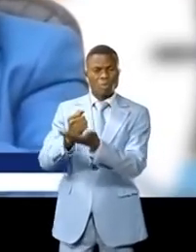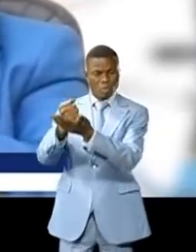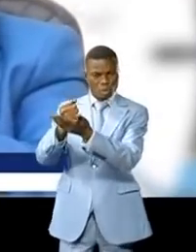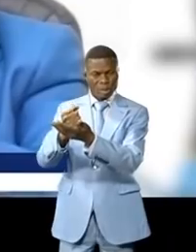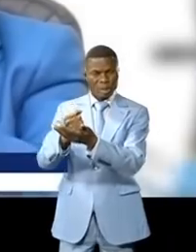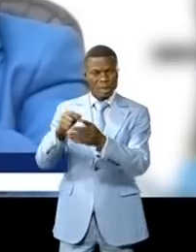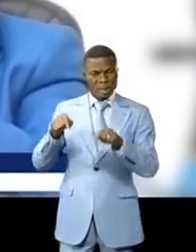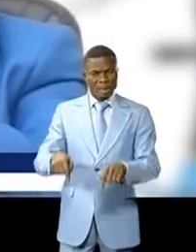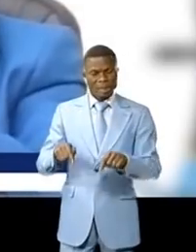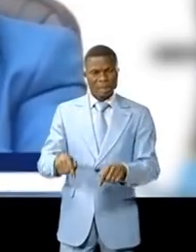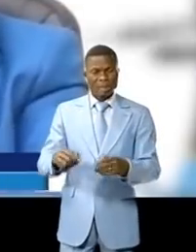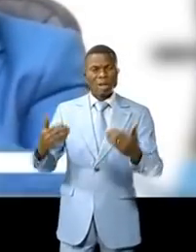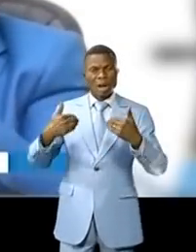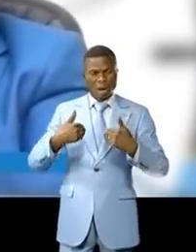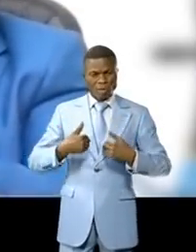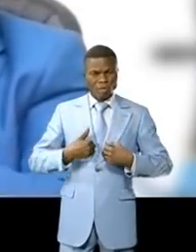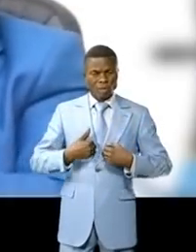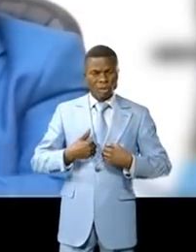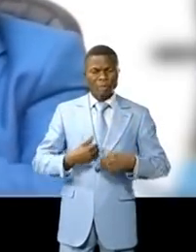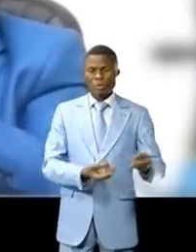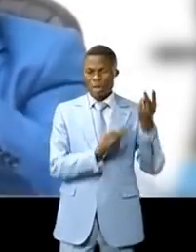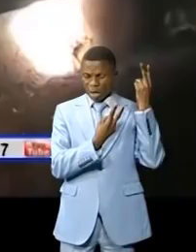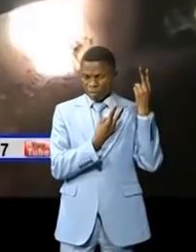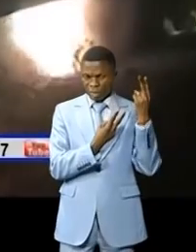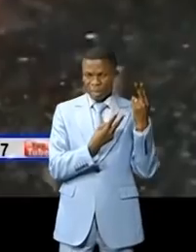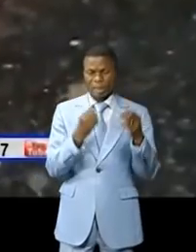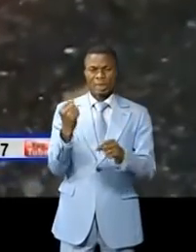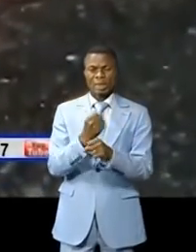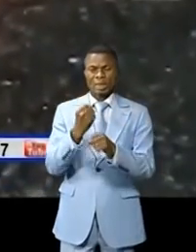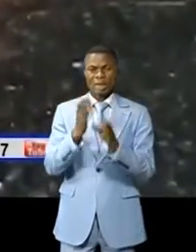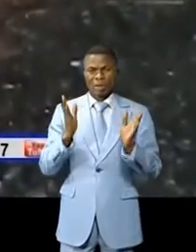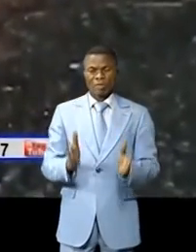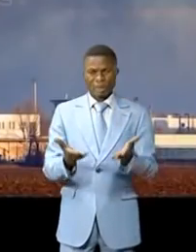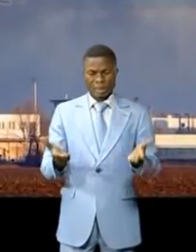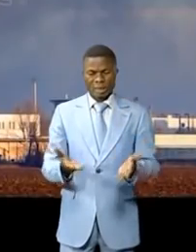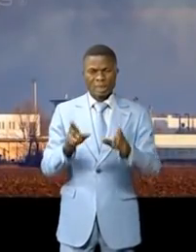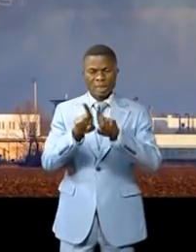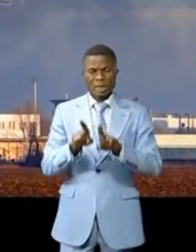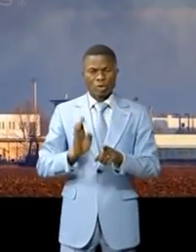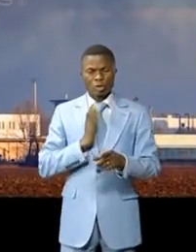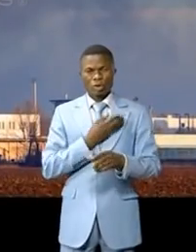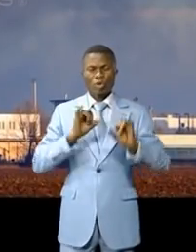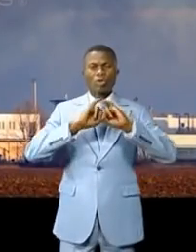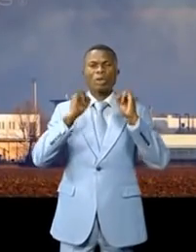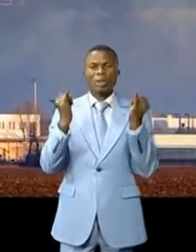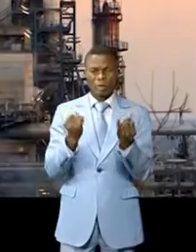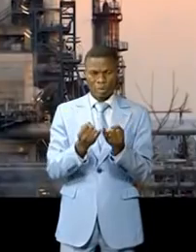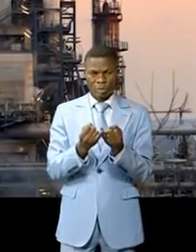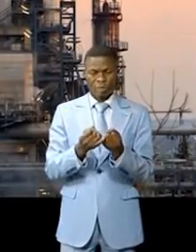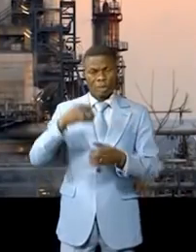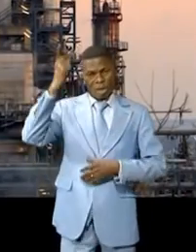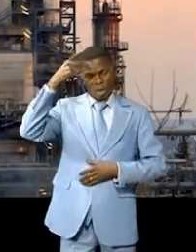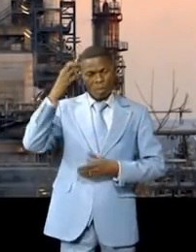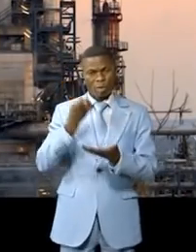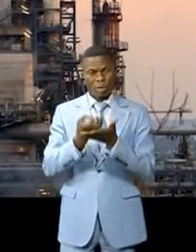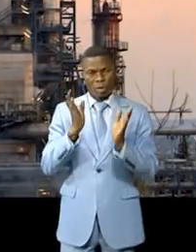qu'on puisse augmenter la valeur ajoutée de nos industries. tant sur la prise en compte de la politique